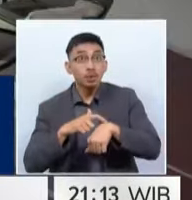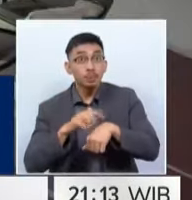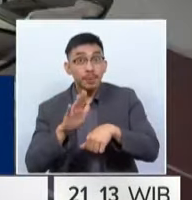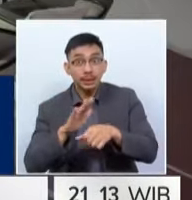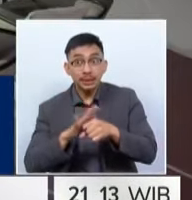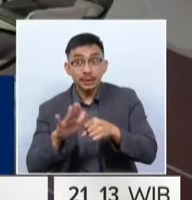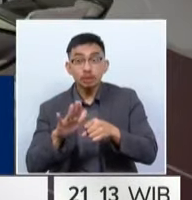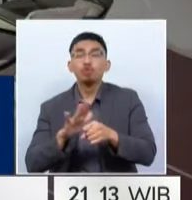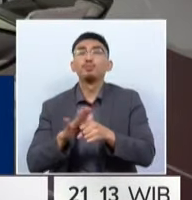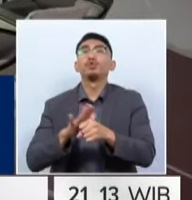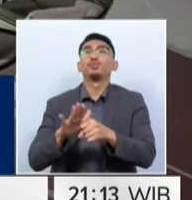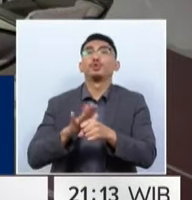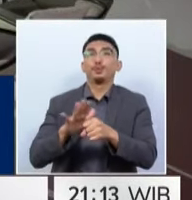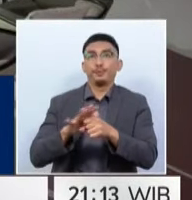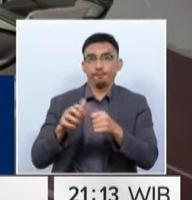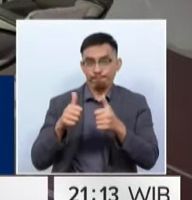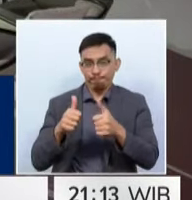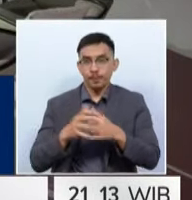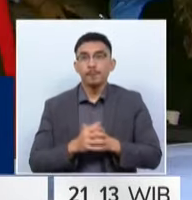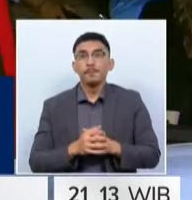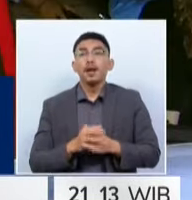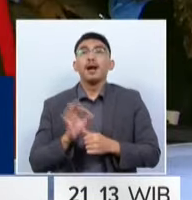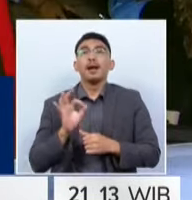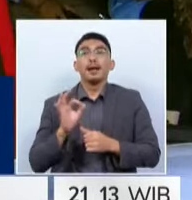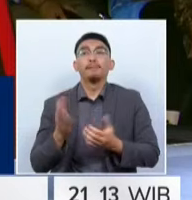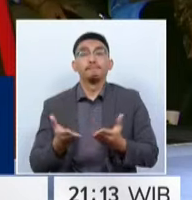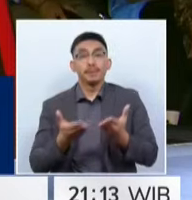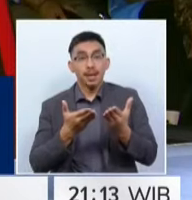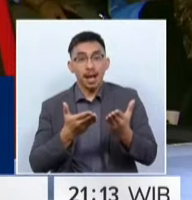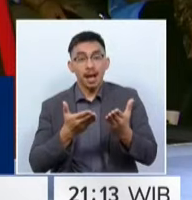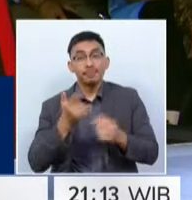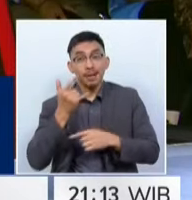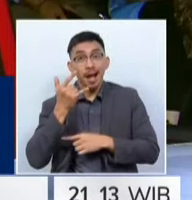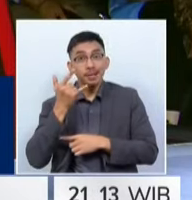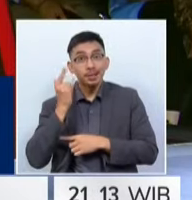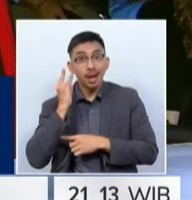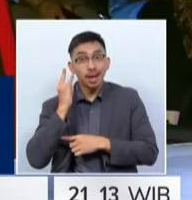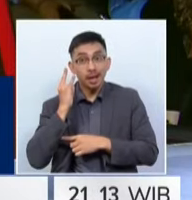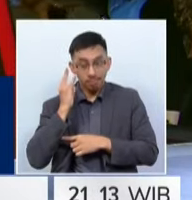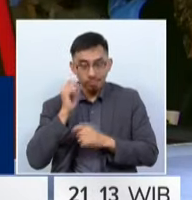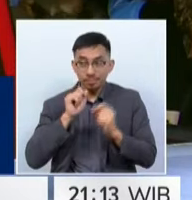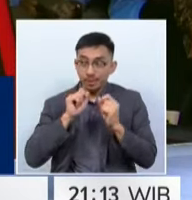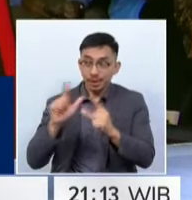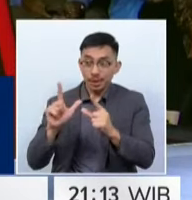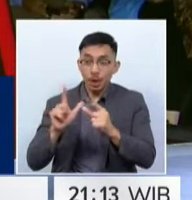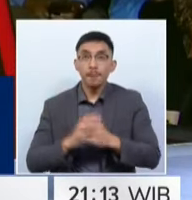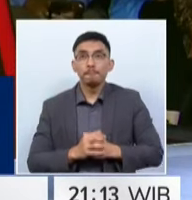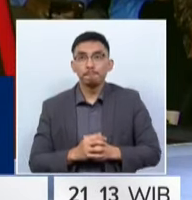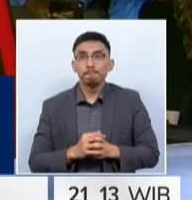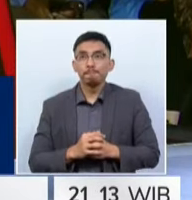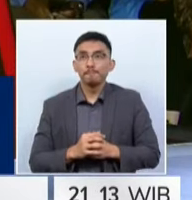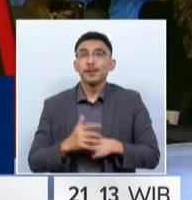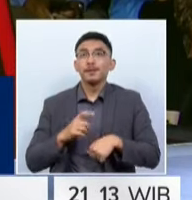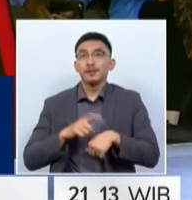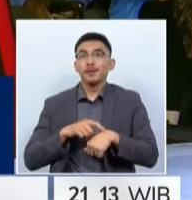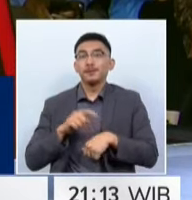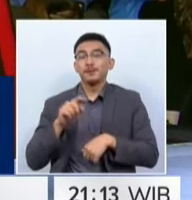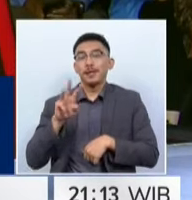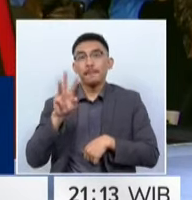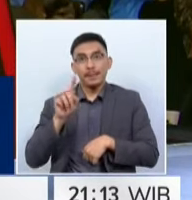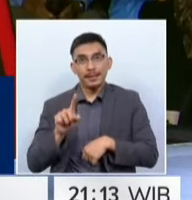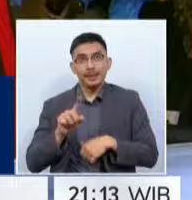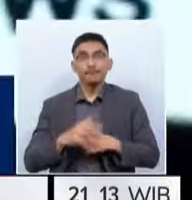baik langsung saja kami persilakan Pak Gar untuk menjawab pertanyaan dari Pak Anis waktu Bapak du menit dimulai ketika berbicara